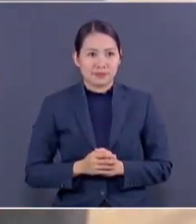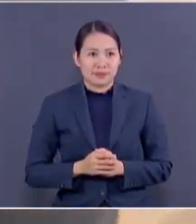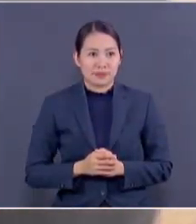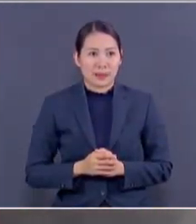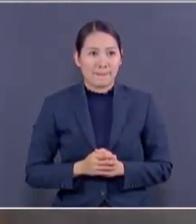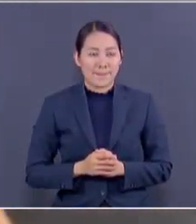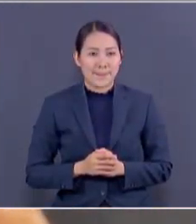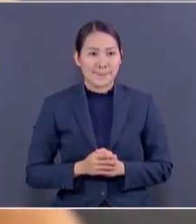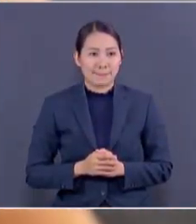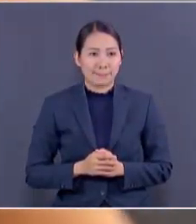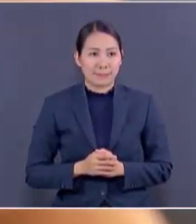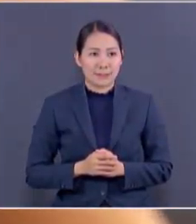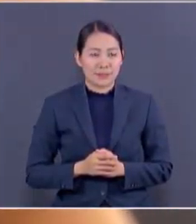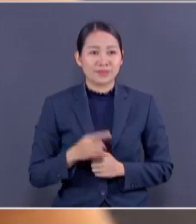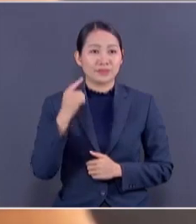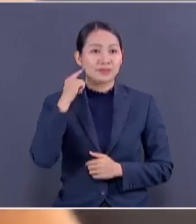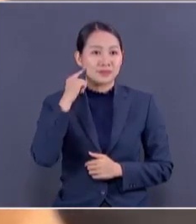า